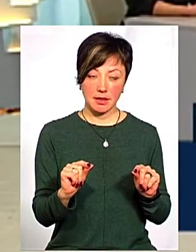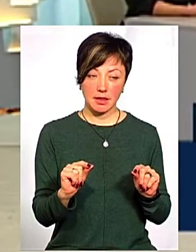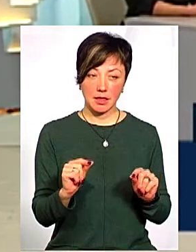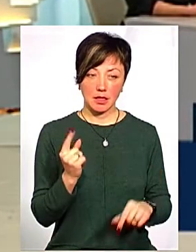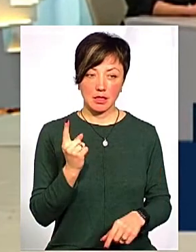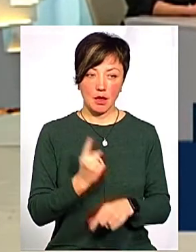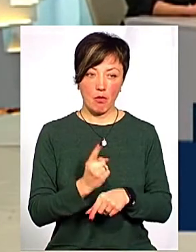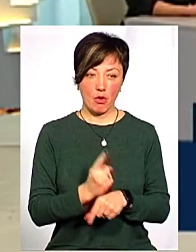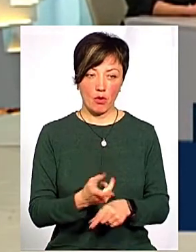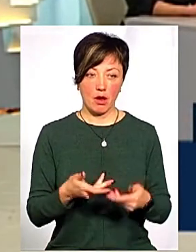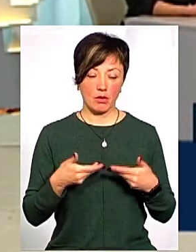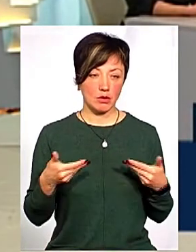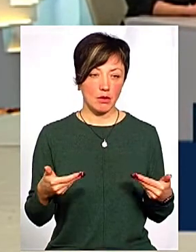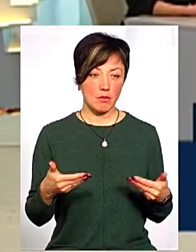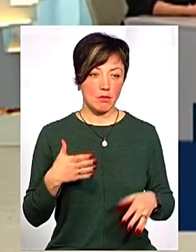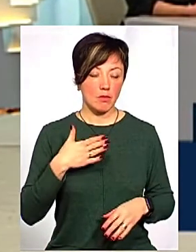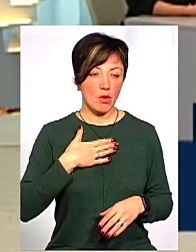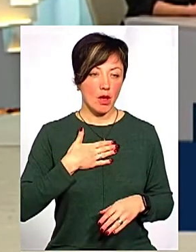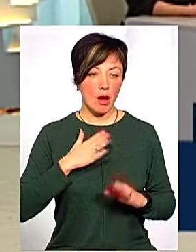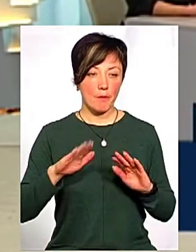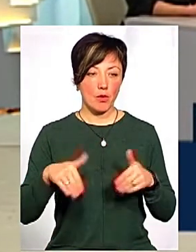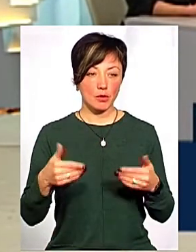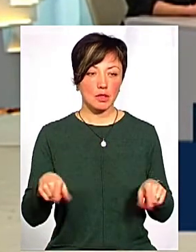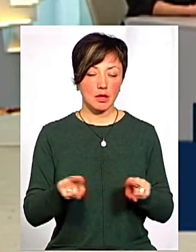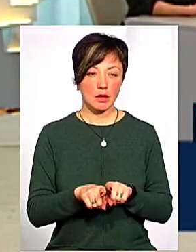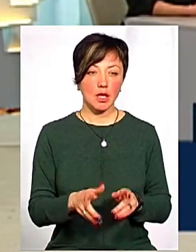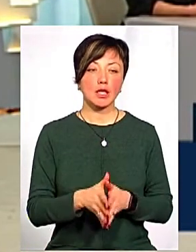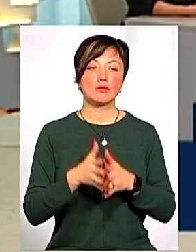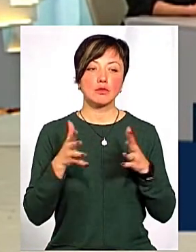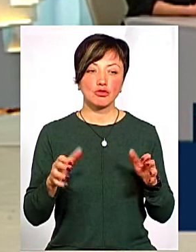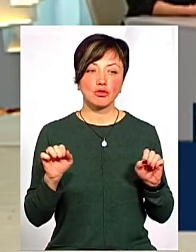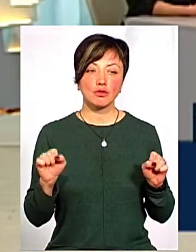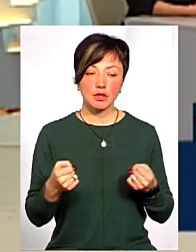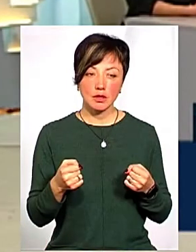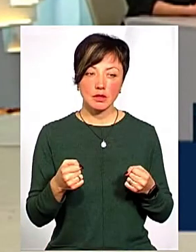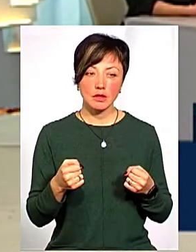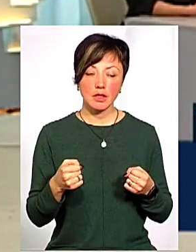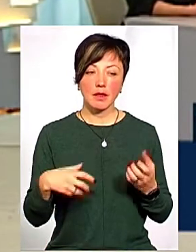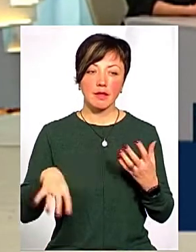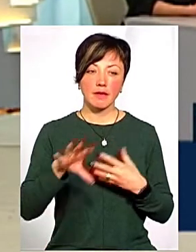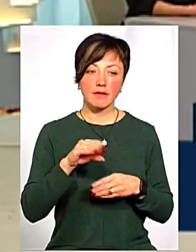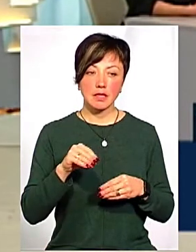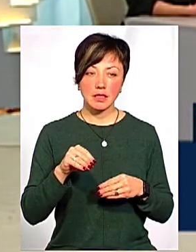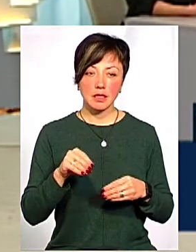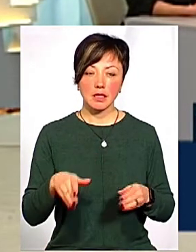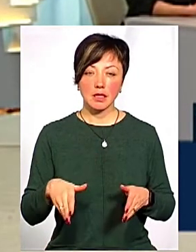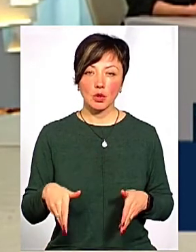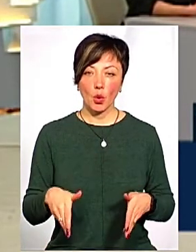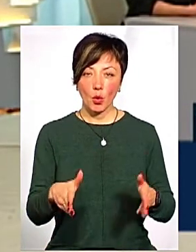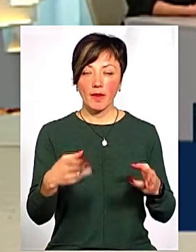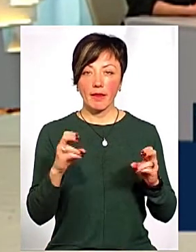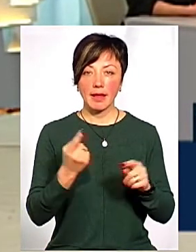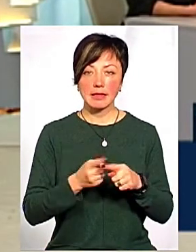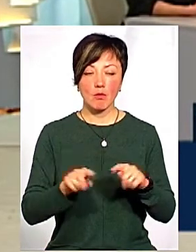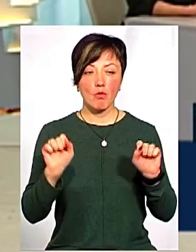ну, забороняють нам. Моя пропозиція така: збільшити швидкість на цій дорозі, де